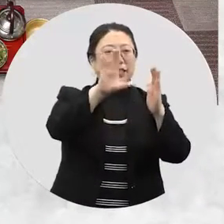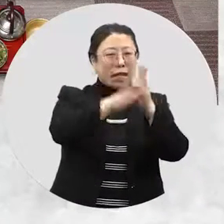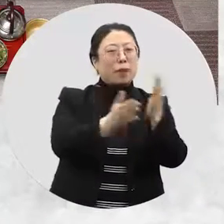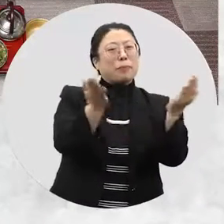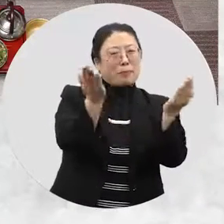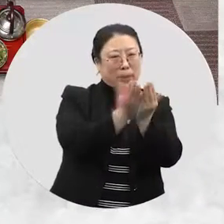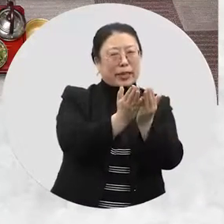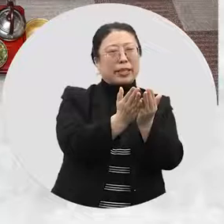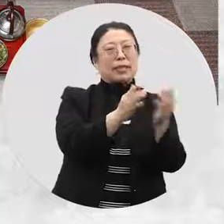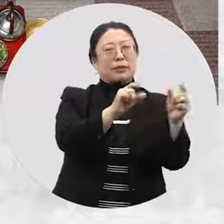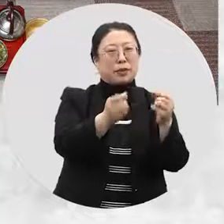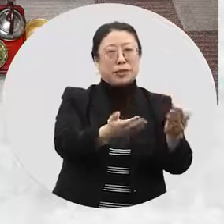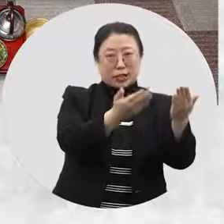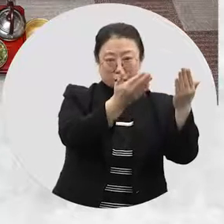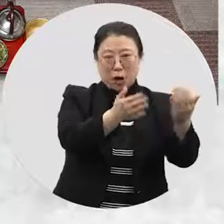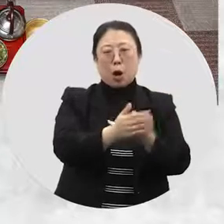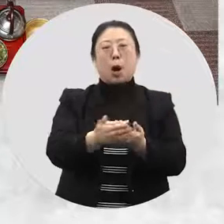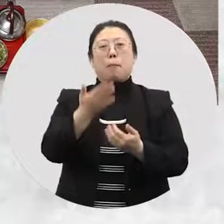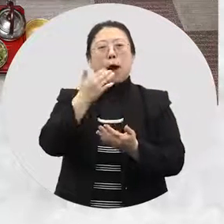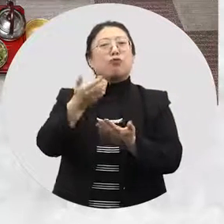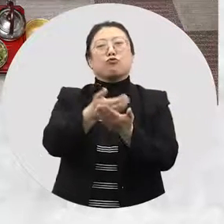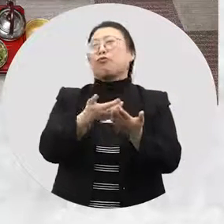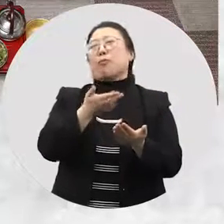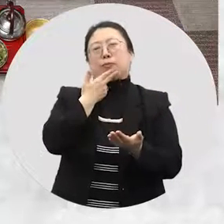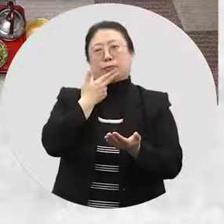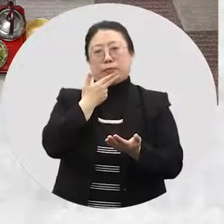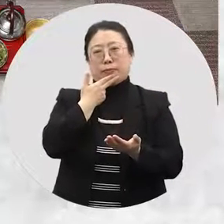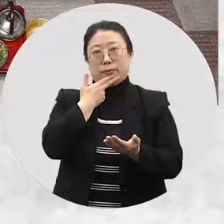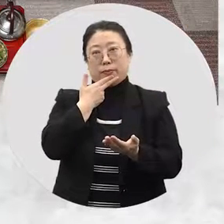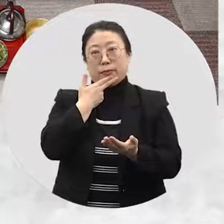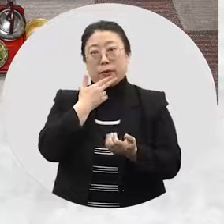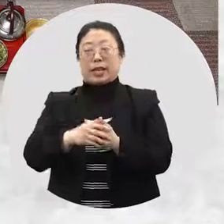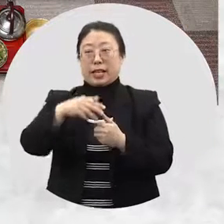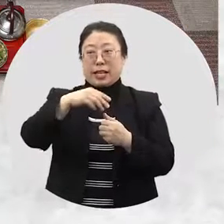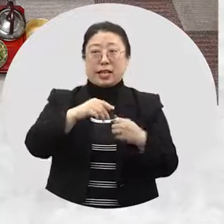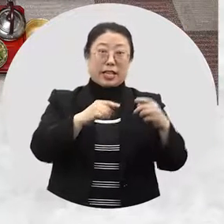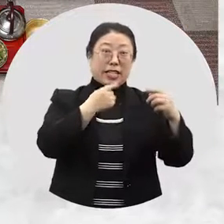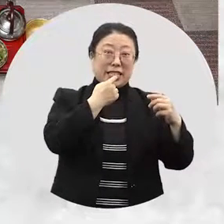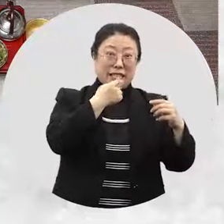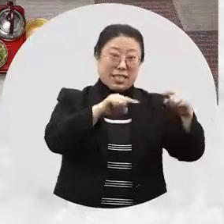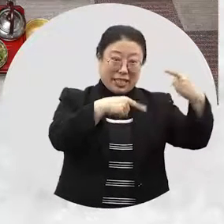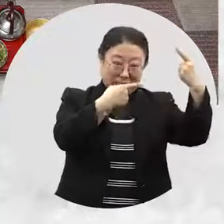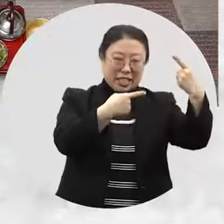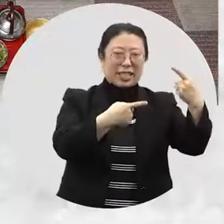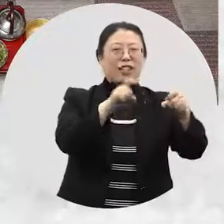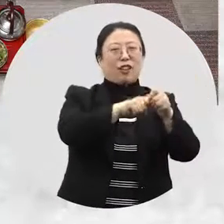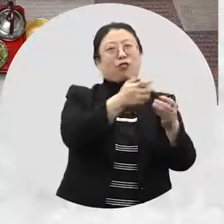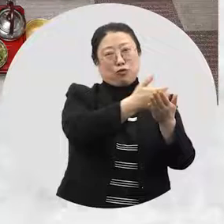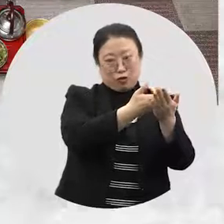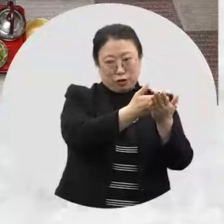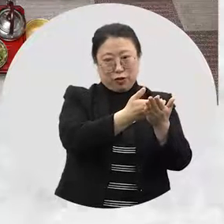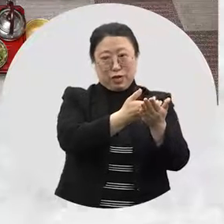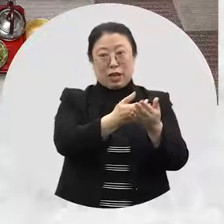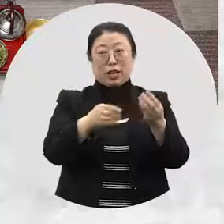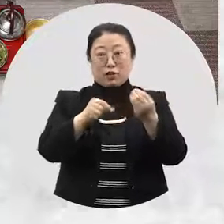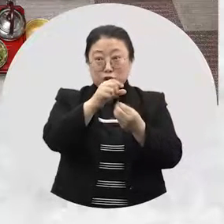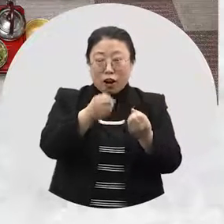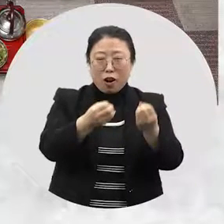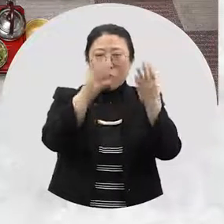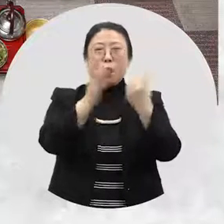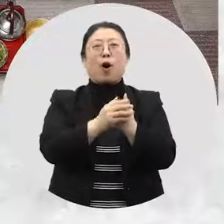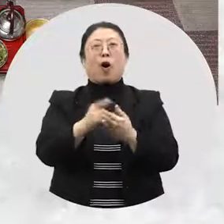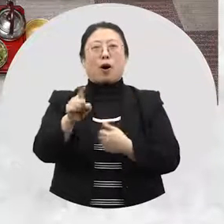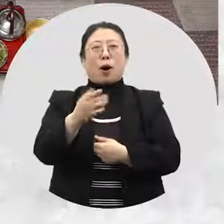차례에는 그 계절에 먹는 음식을 올리고 밥과 국을 올리지 않아요 설에는 흰떡국을 올리고요